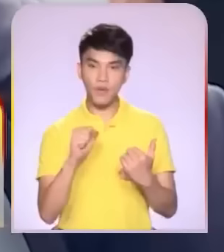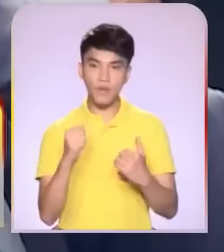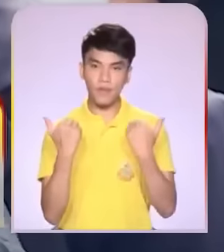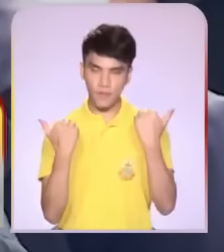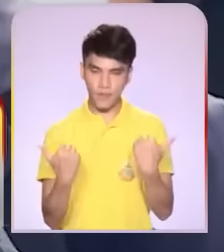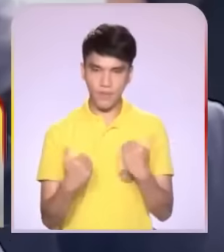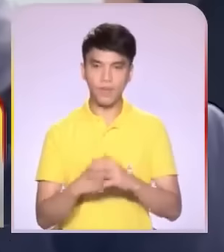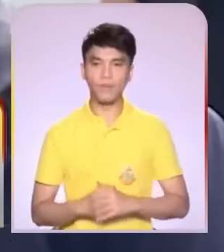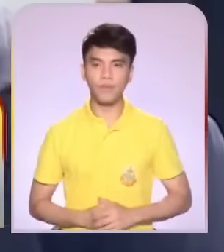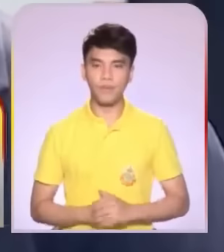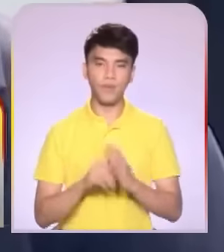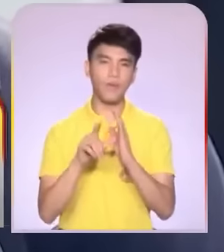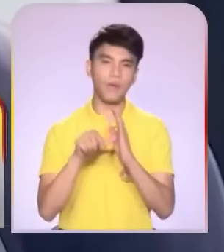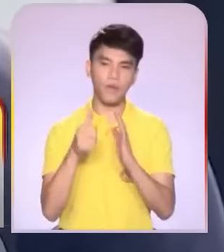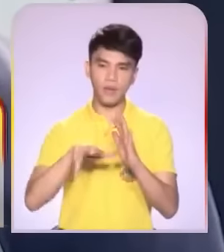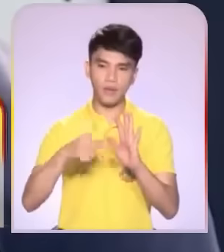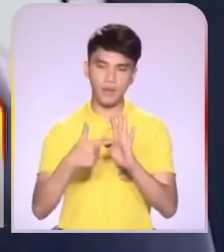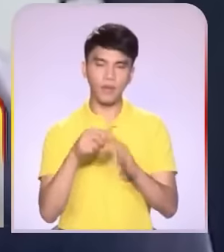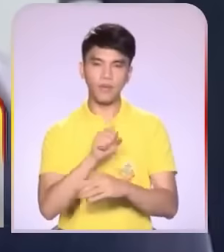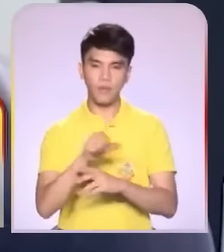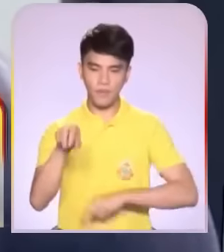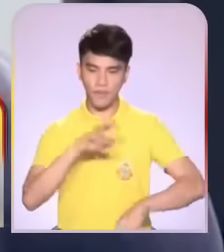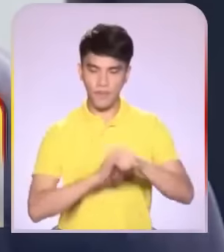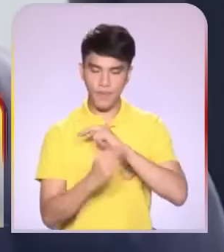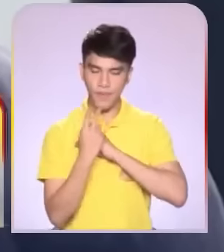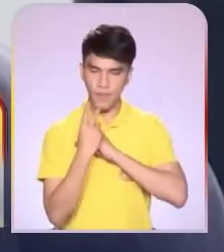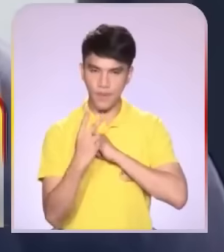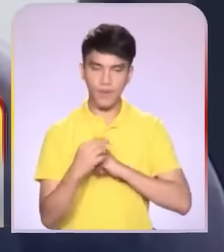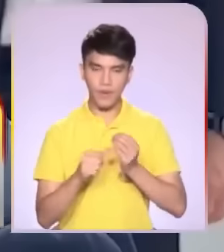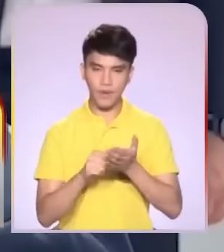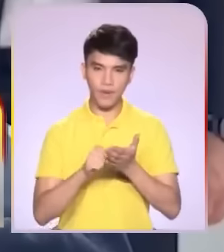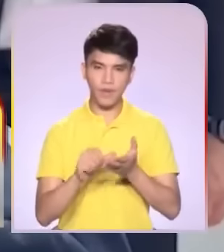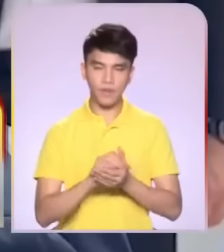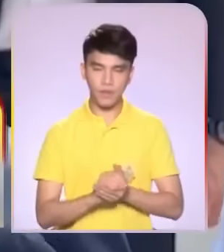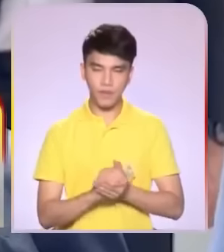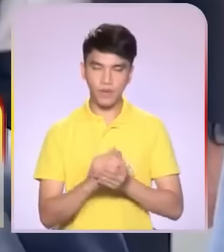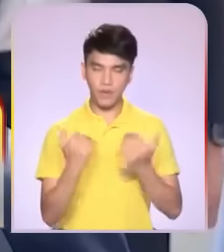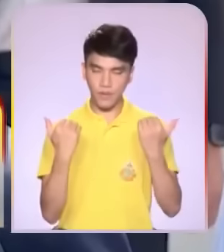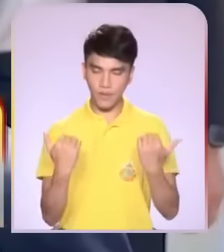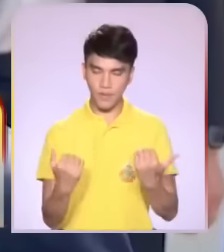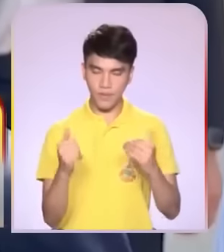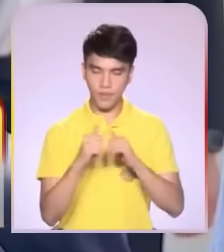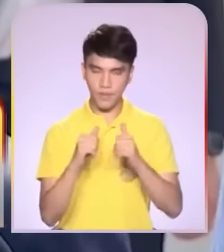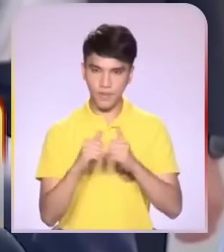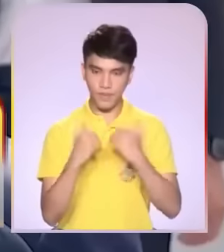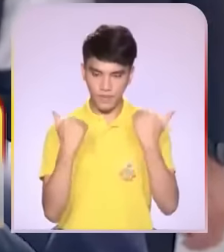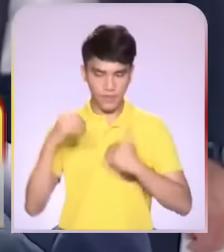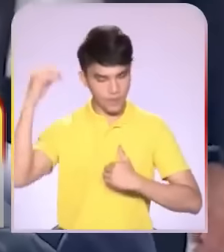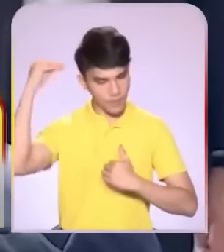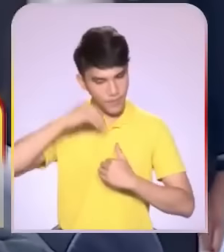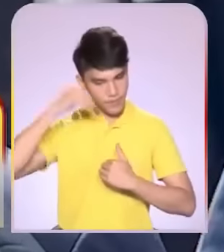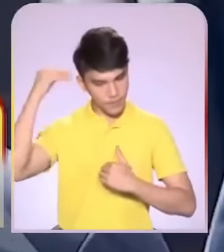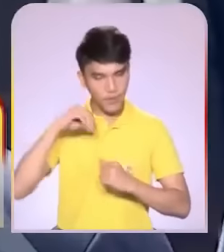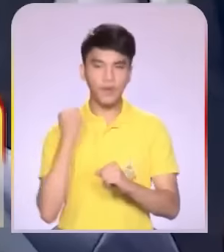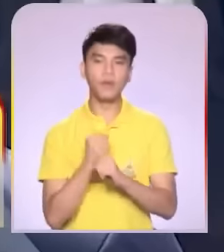ฮะท่านก็บอกว่าจะให้เลขาธิการสภาผู้แทนราษฎรตรวจสอบโดยด่วนและจะแก้ไขเพราะมีเรื่องทำนองดังกล่าวเกิดขึ้นบ่อยยืนยันว่า